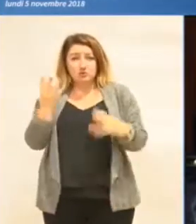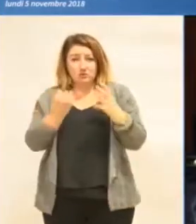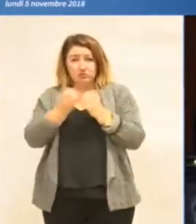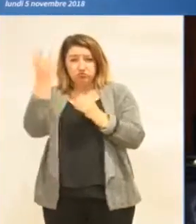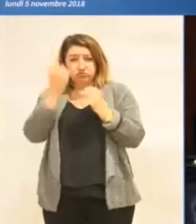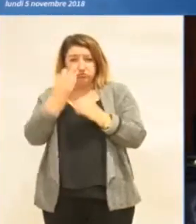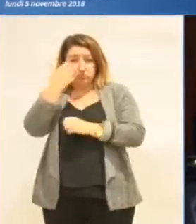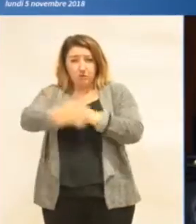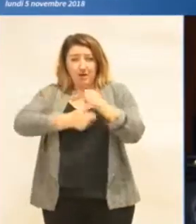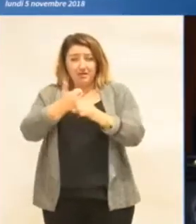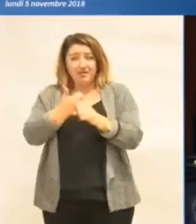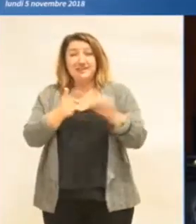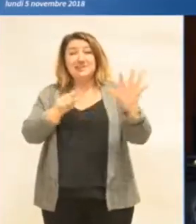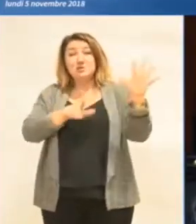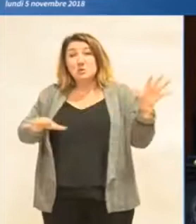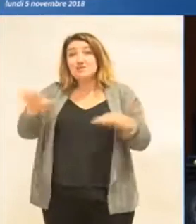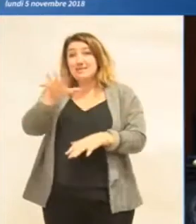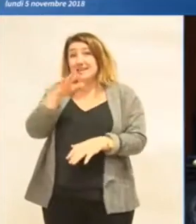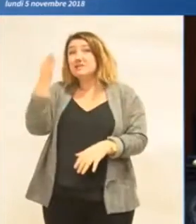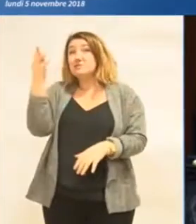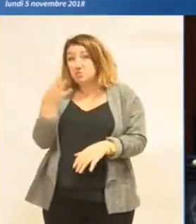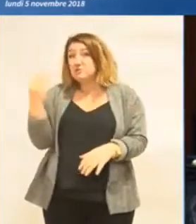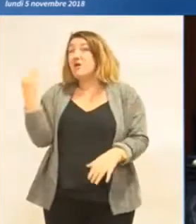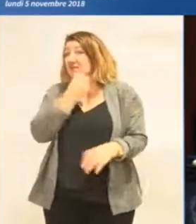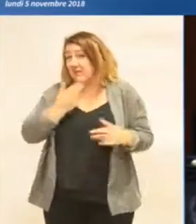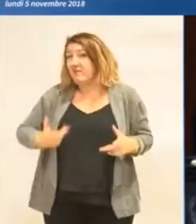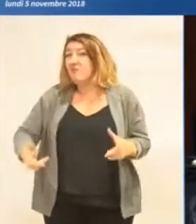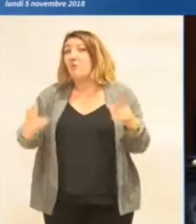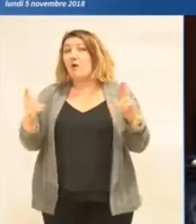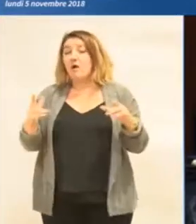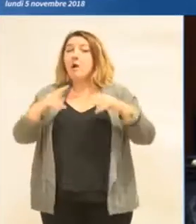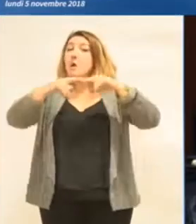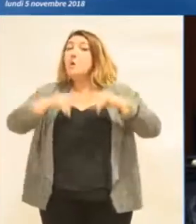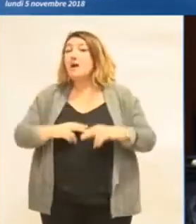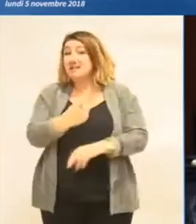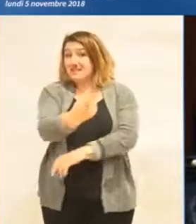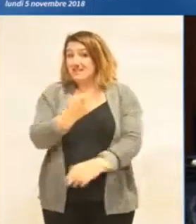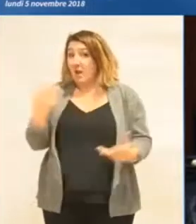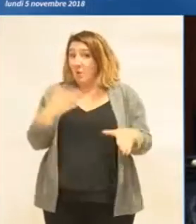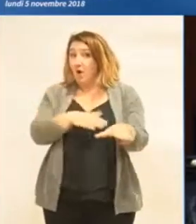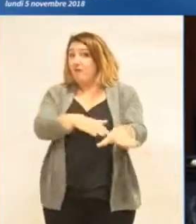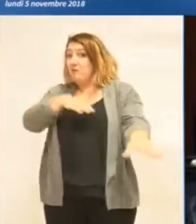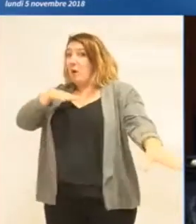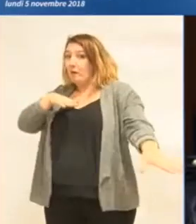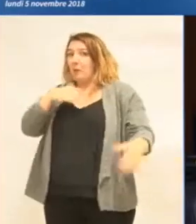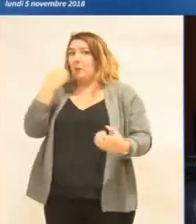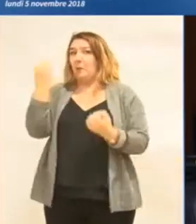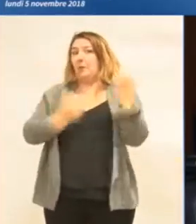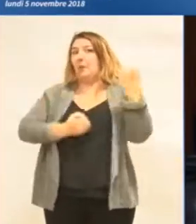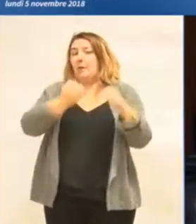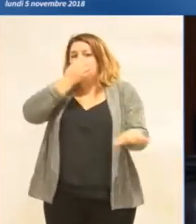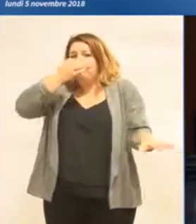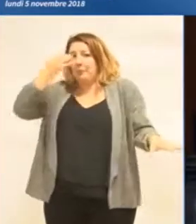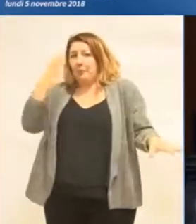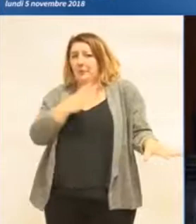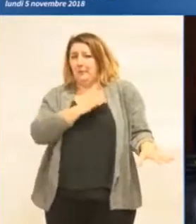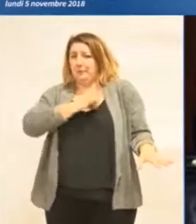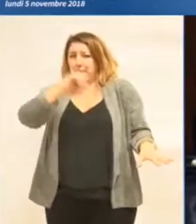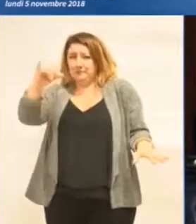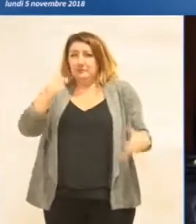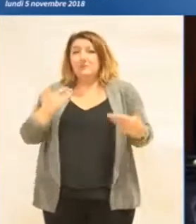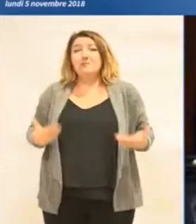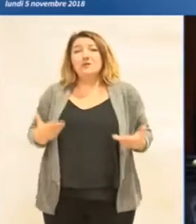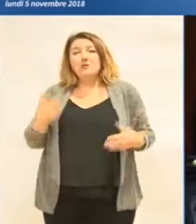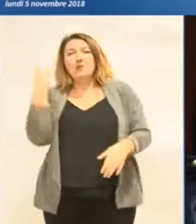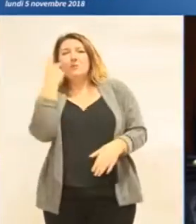jusqu'à 75% en période de froid, le reste provient des véhicules polluants et connaît actuellement une augmentation due à votre